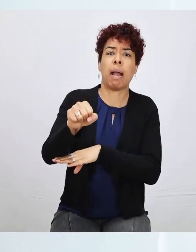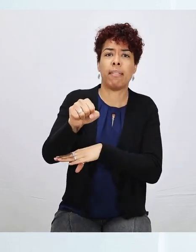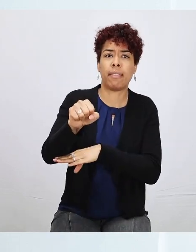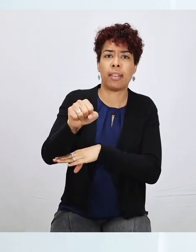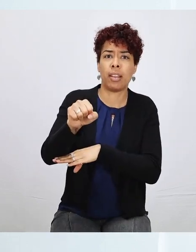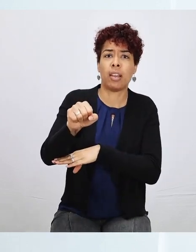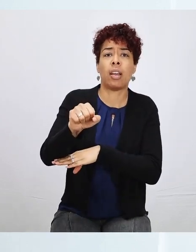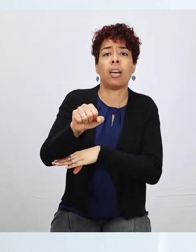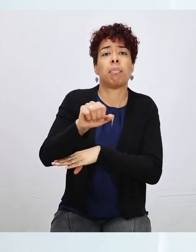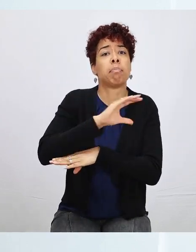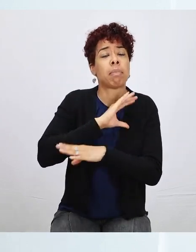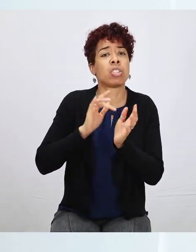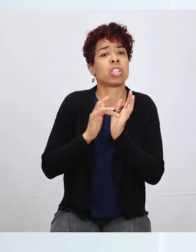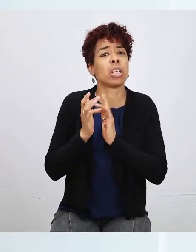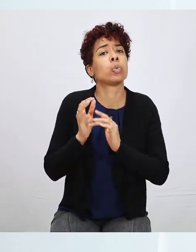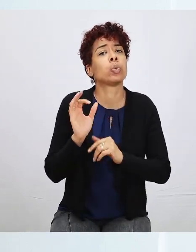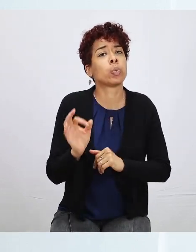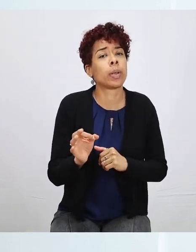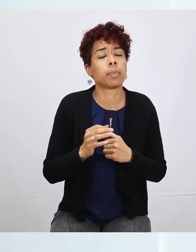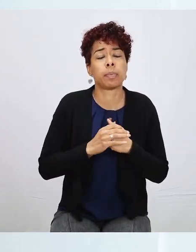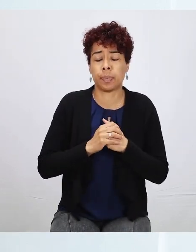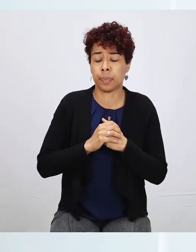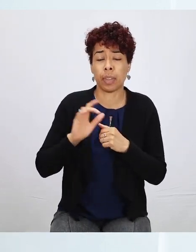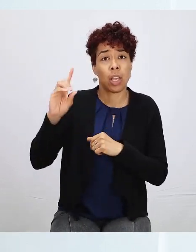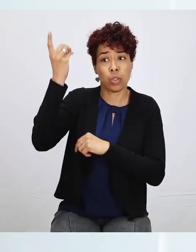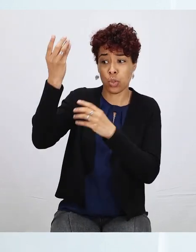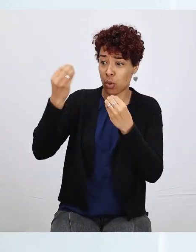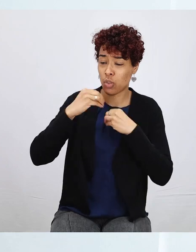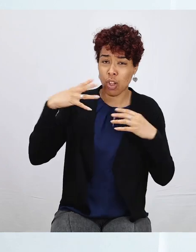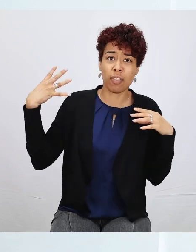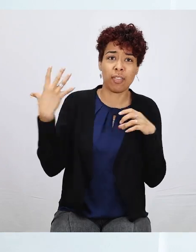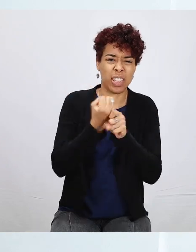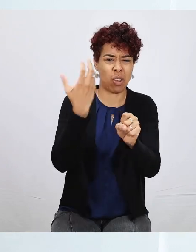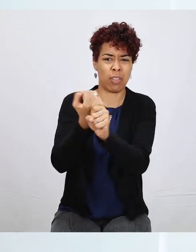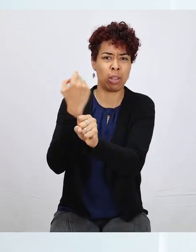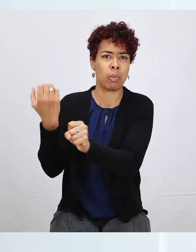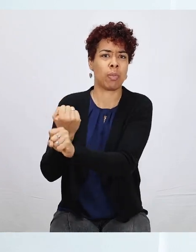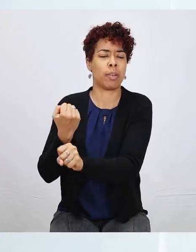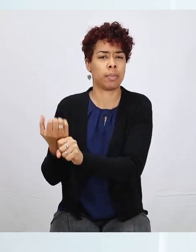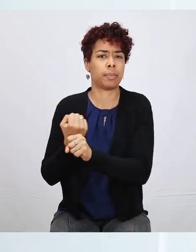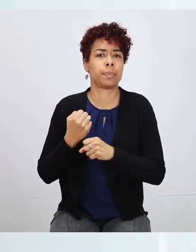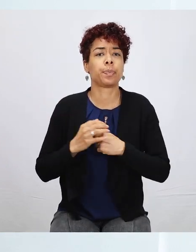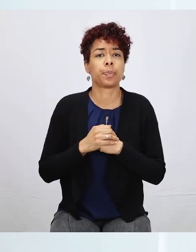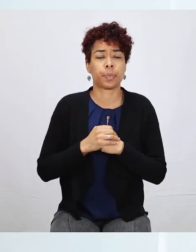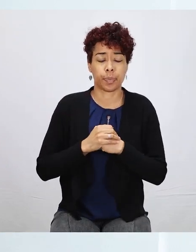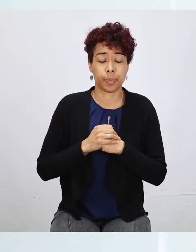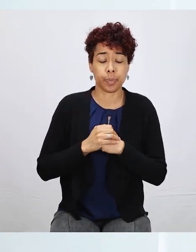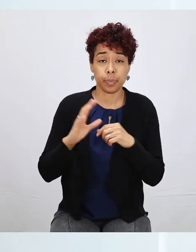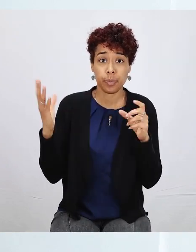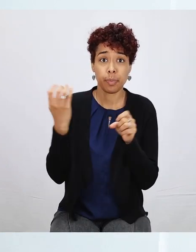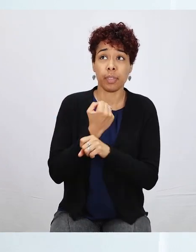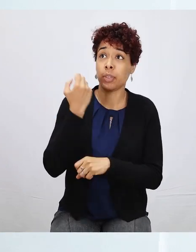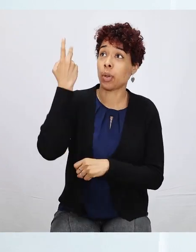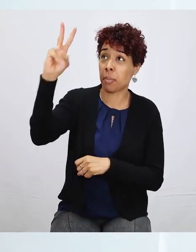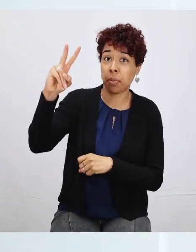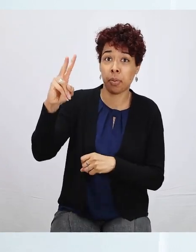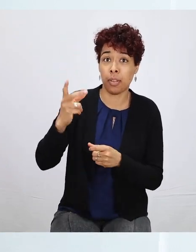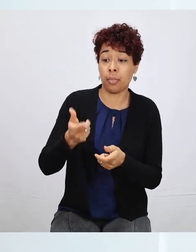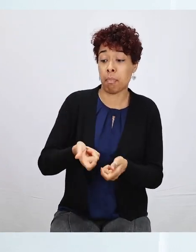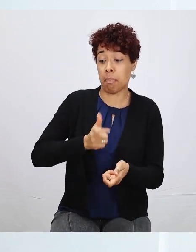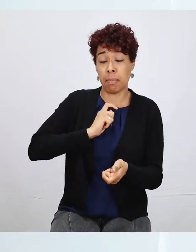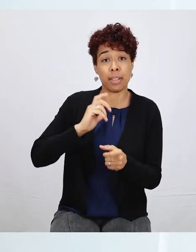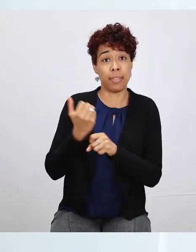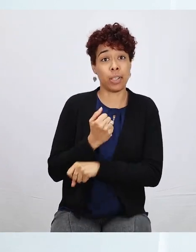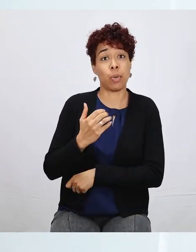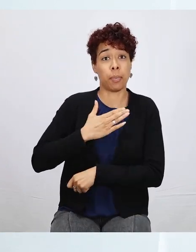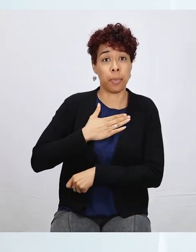nous avons eh bien, notre Dieu qui a la victoire sur tous les terrains. Sa victoire, c'est notre victoire. C'est ta